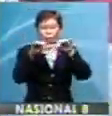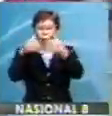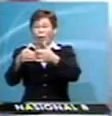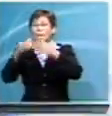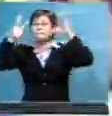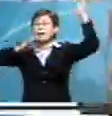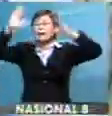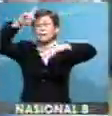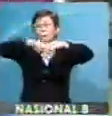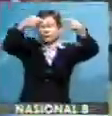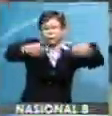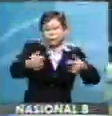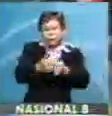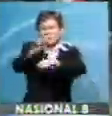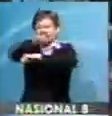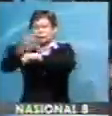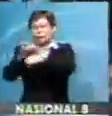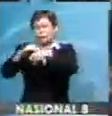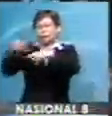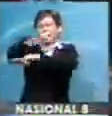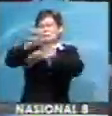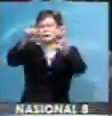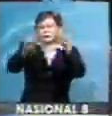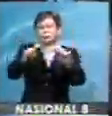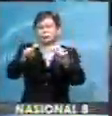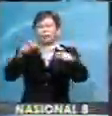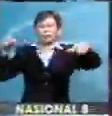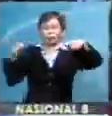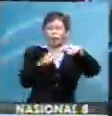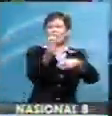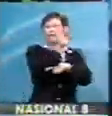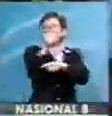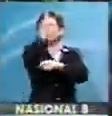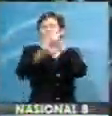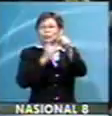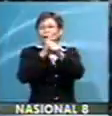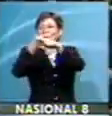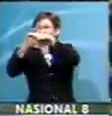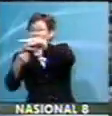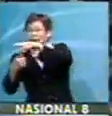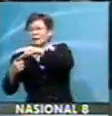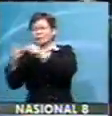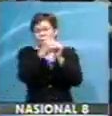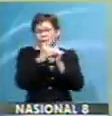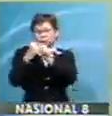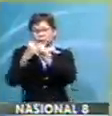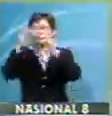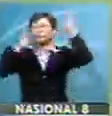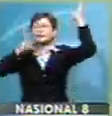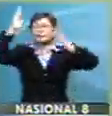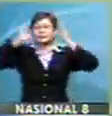negara ketika berdepan Singapura Sabtu lalu untuk gol pertamanya nya selepas setahun setengah bersama skuad